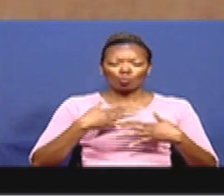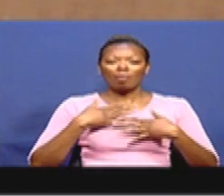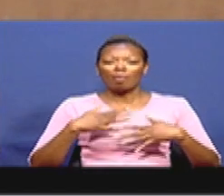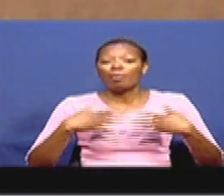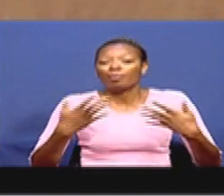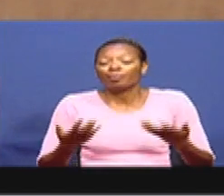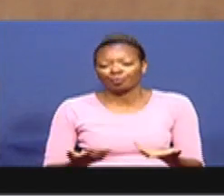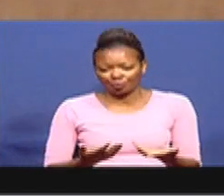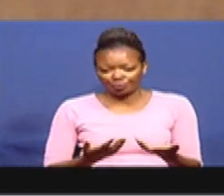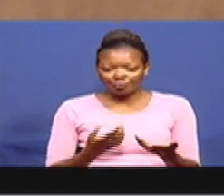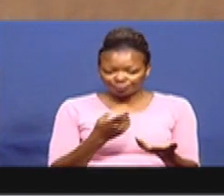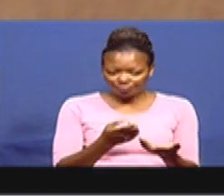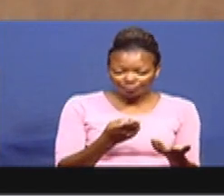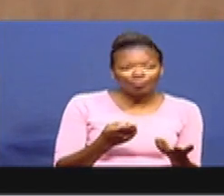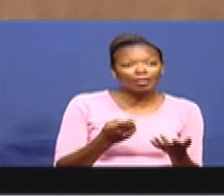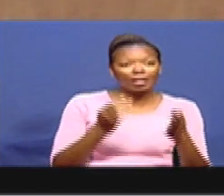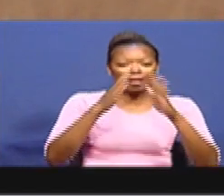humidity ni